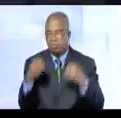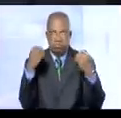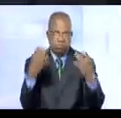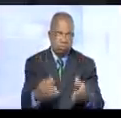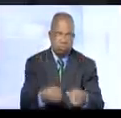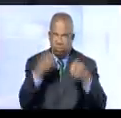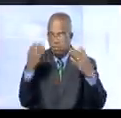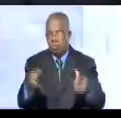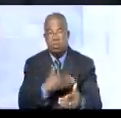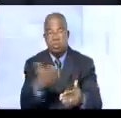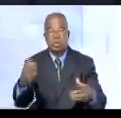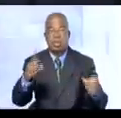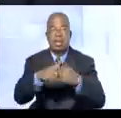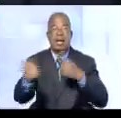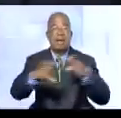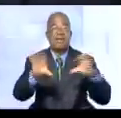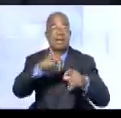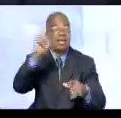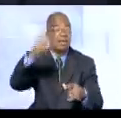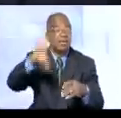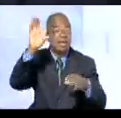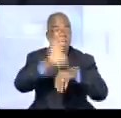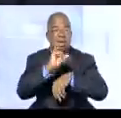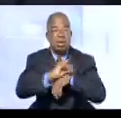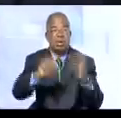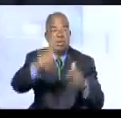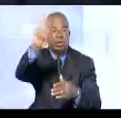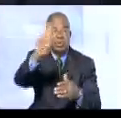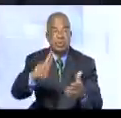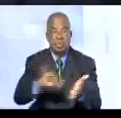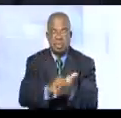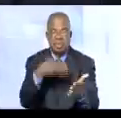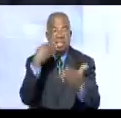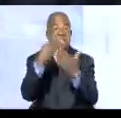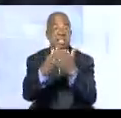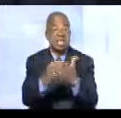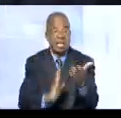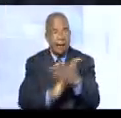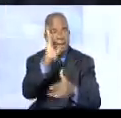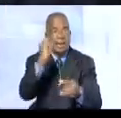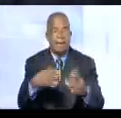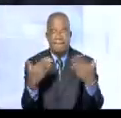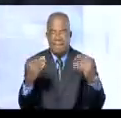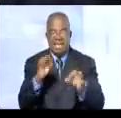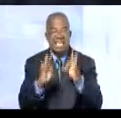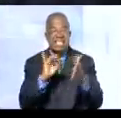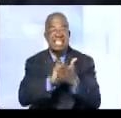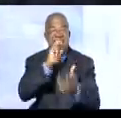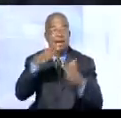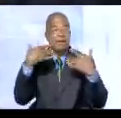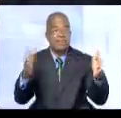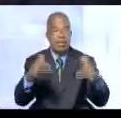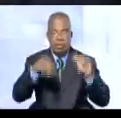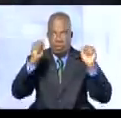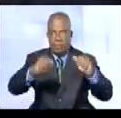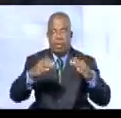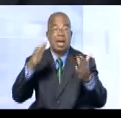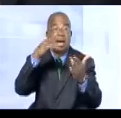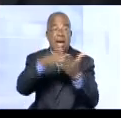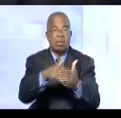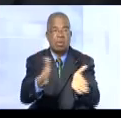dossiers et il faut maintenant que la Côte d'Ivoire donc les utilise. Et si c'est fini, on peut maintenant donner de nouvelles lignes de crédit. Donc ça dépend de